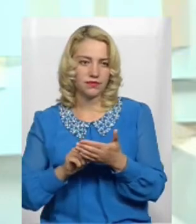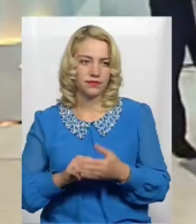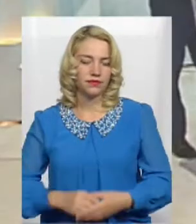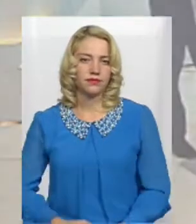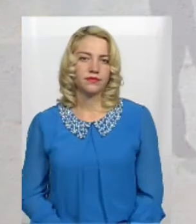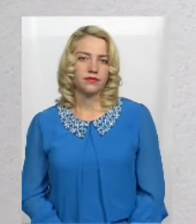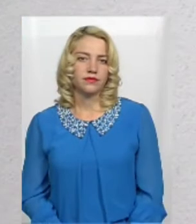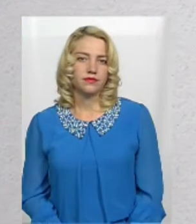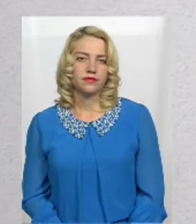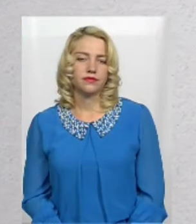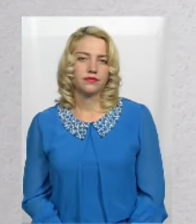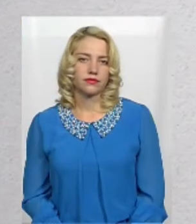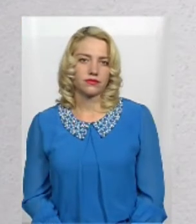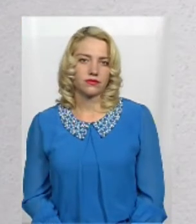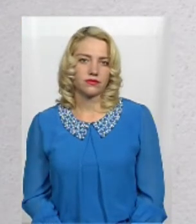галузю.